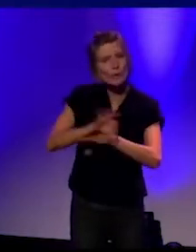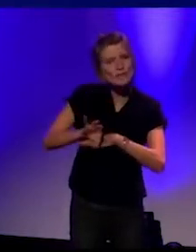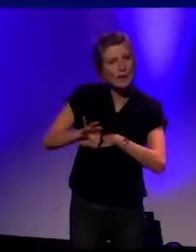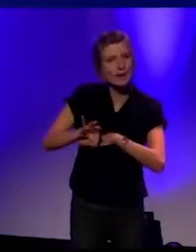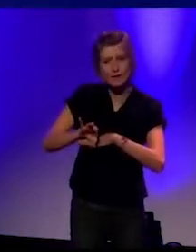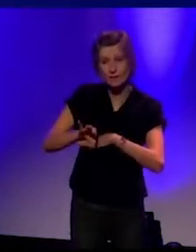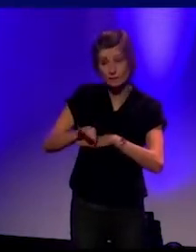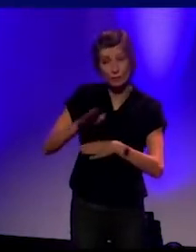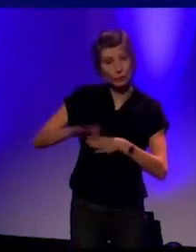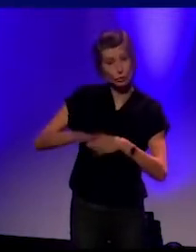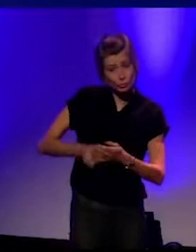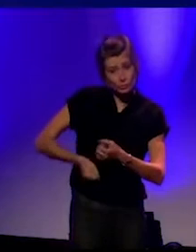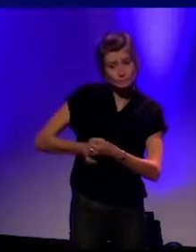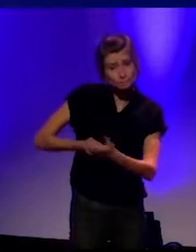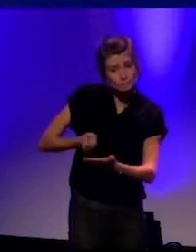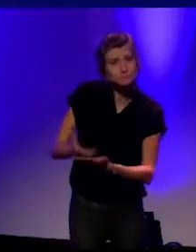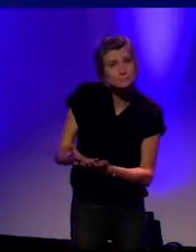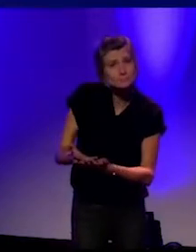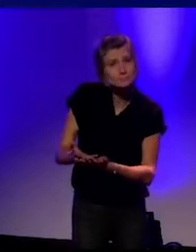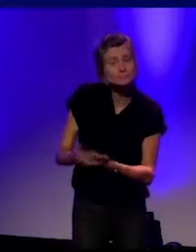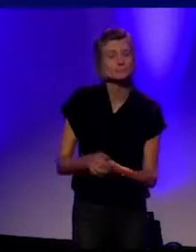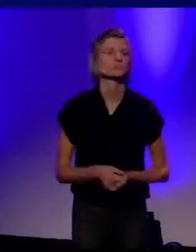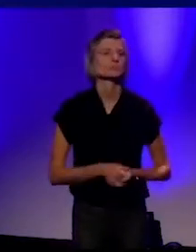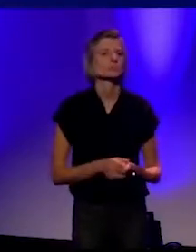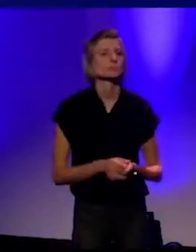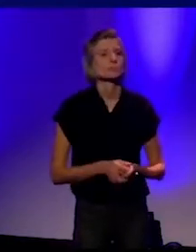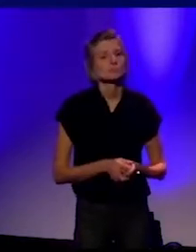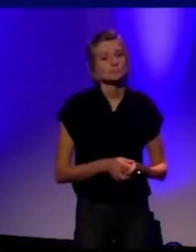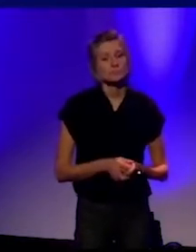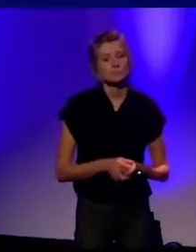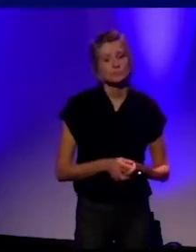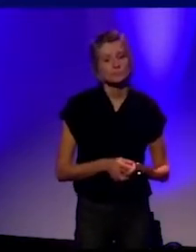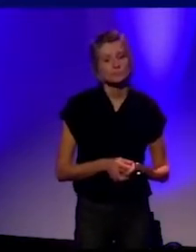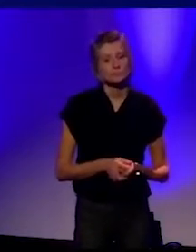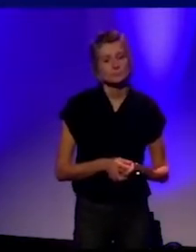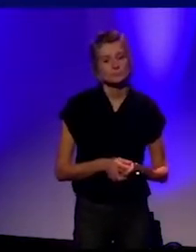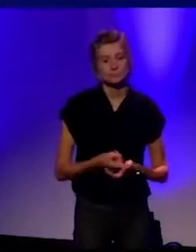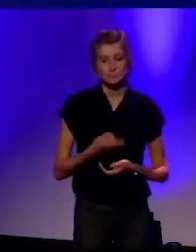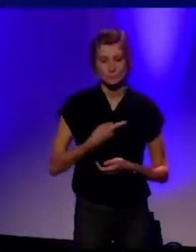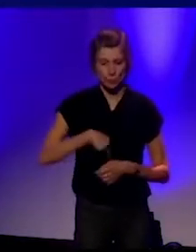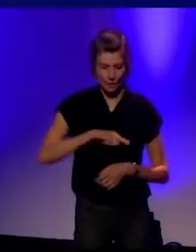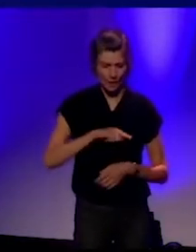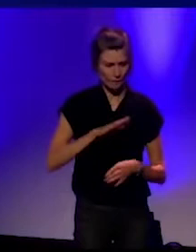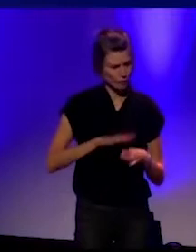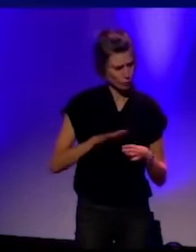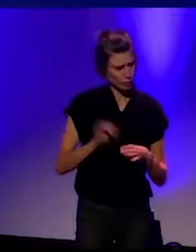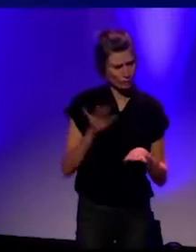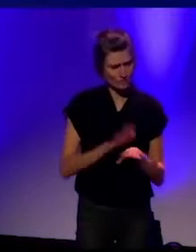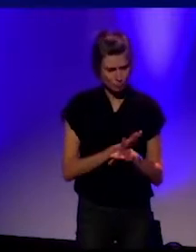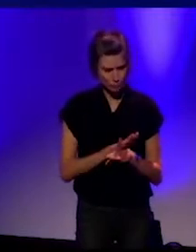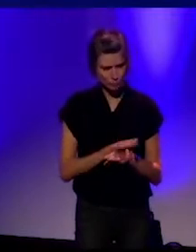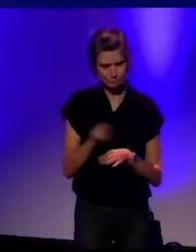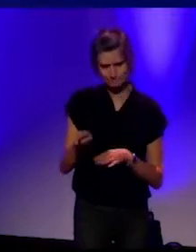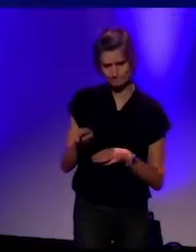Werken wij voldoende voor samen met en vanuit die